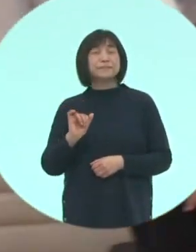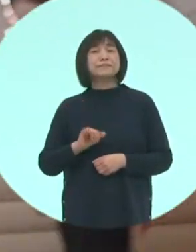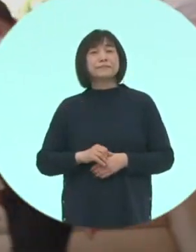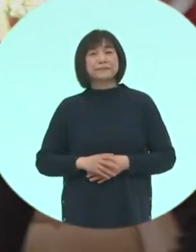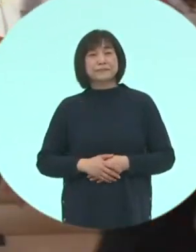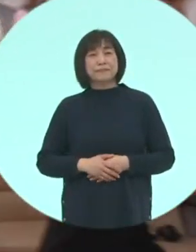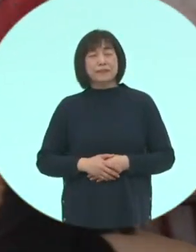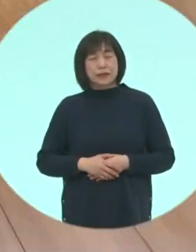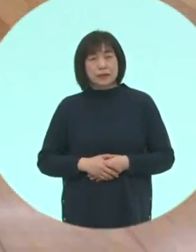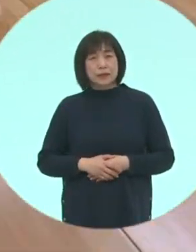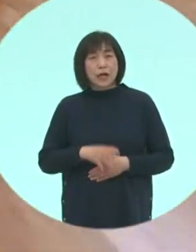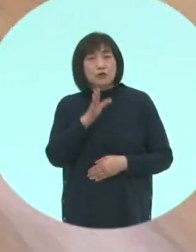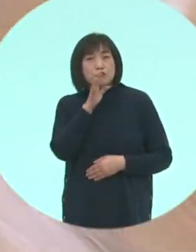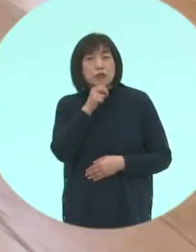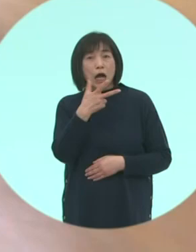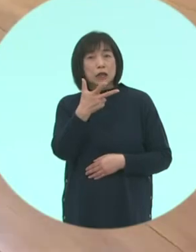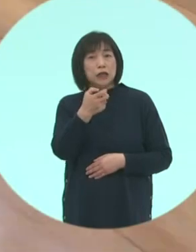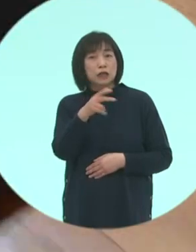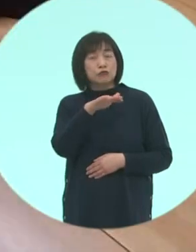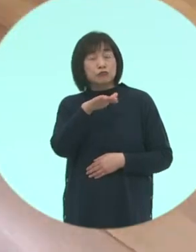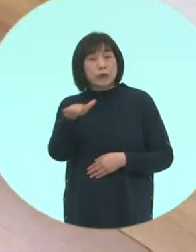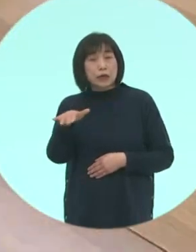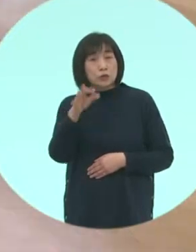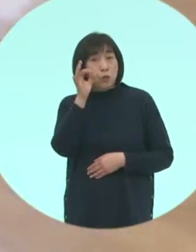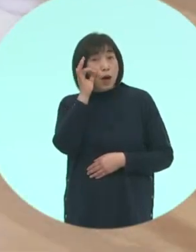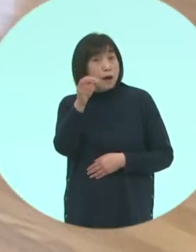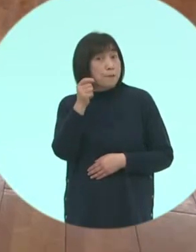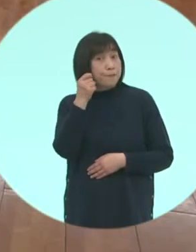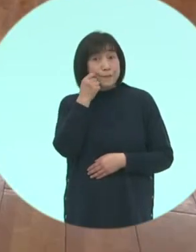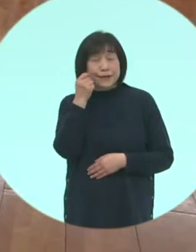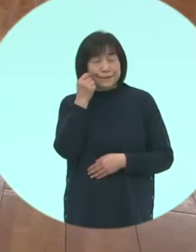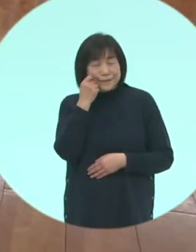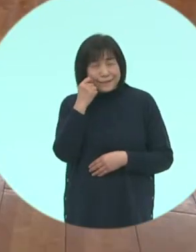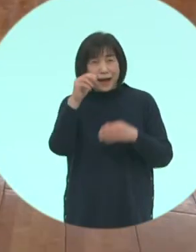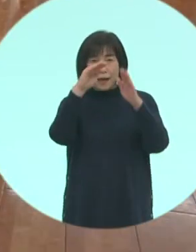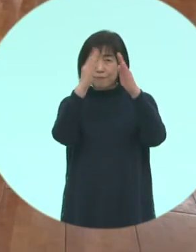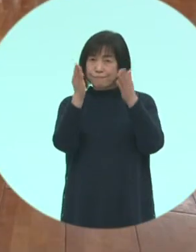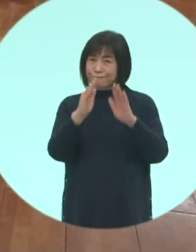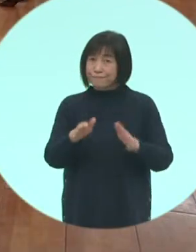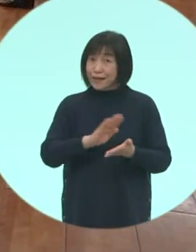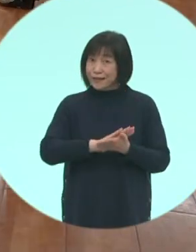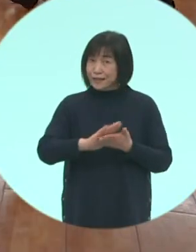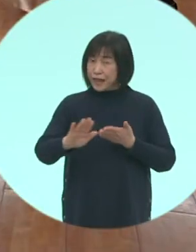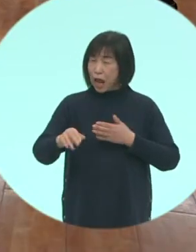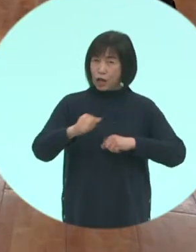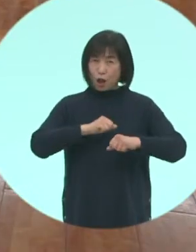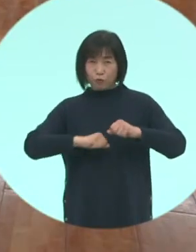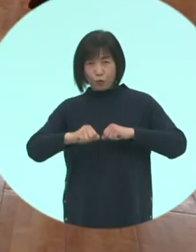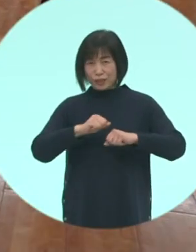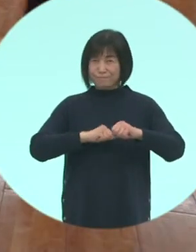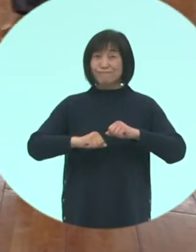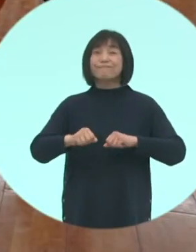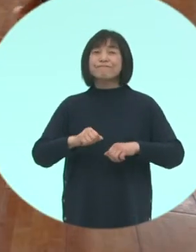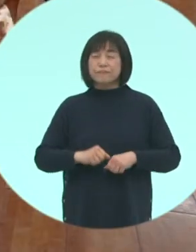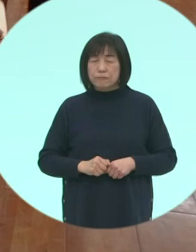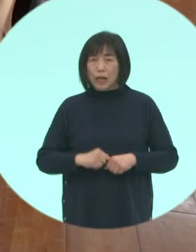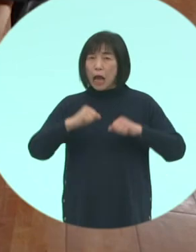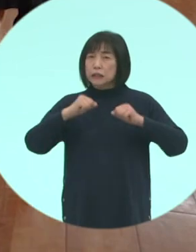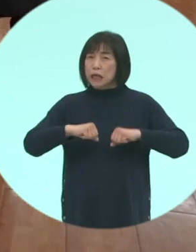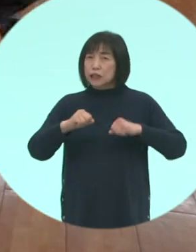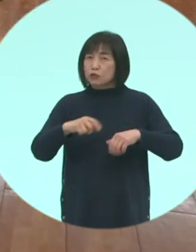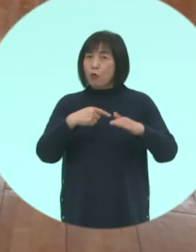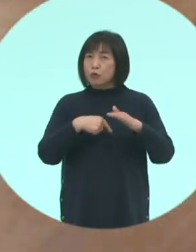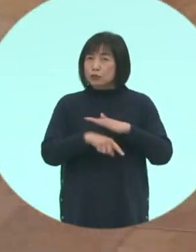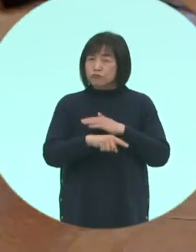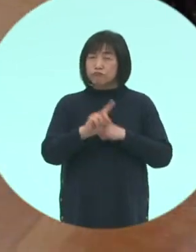ても70代とは思えぬ美しいスタイルと身のこなしです。その元気のわけは日々